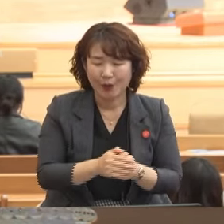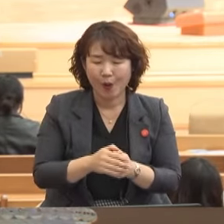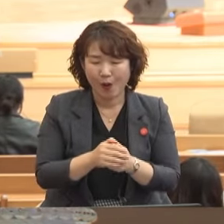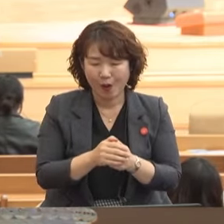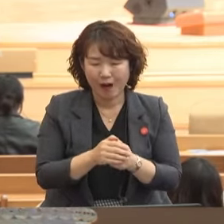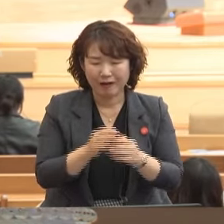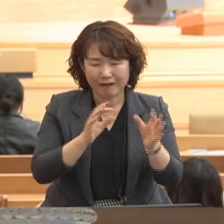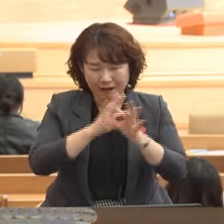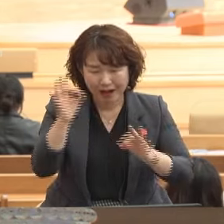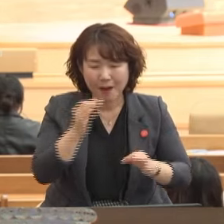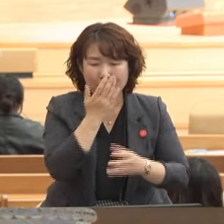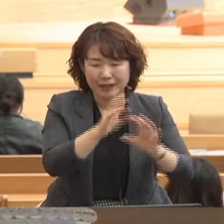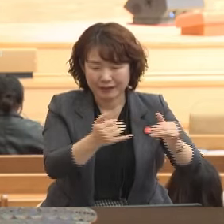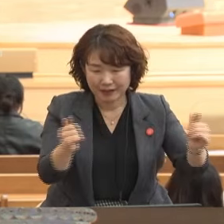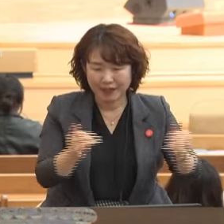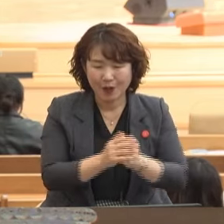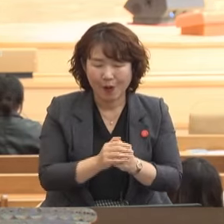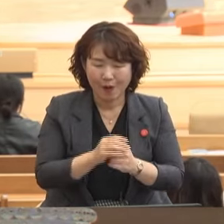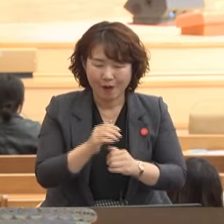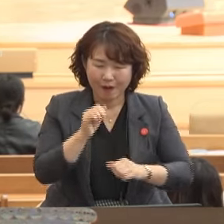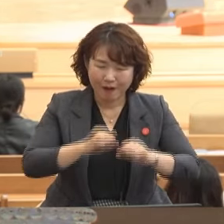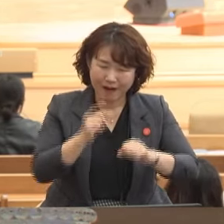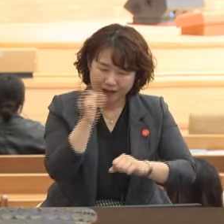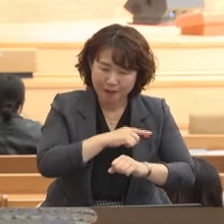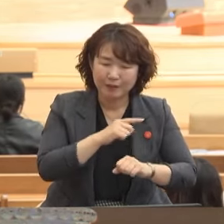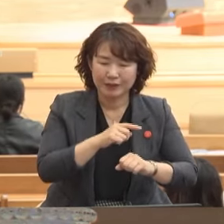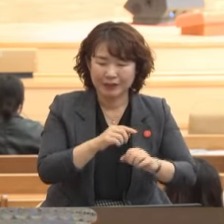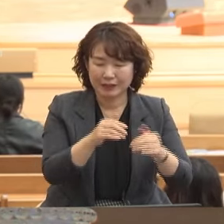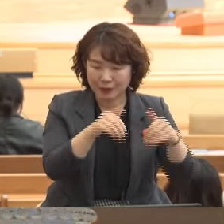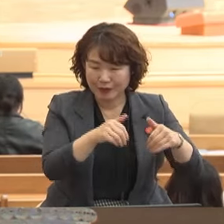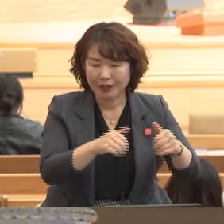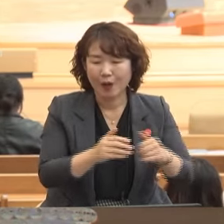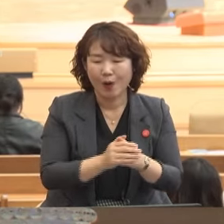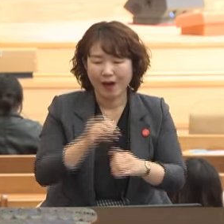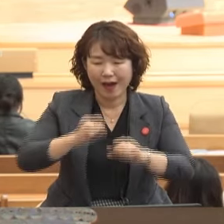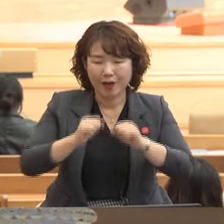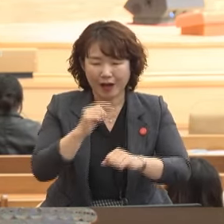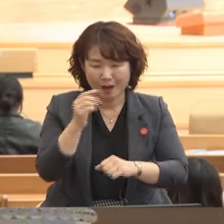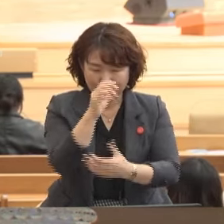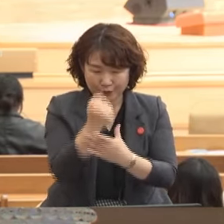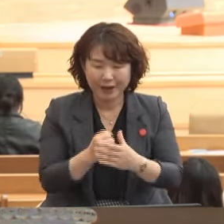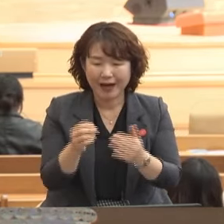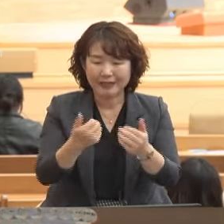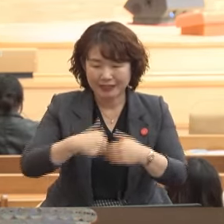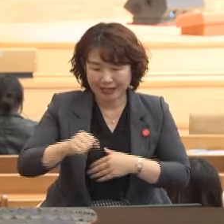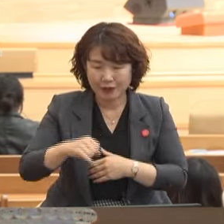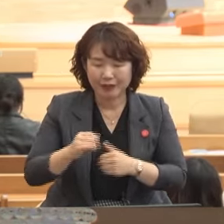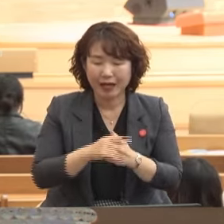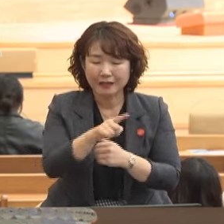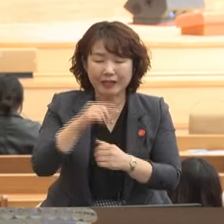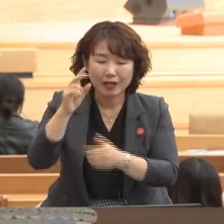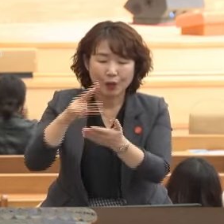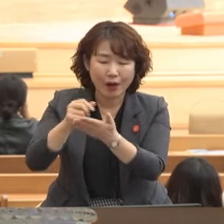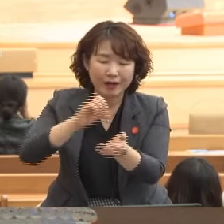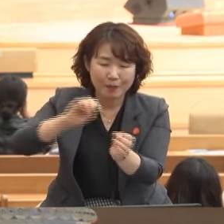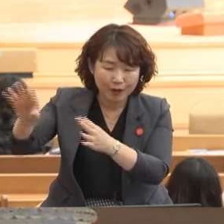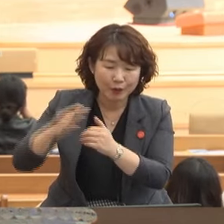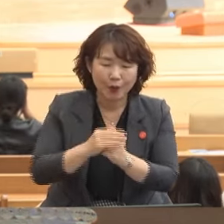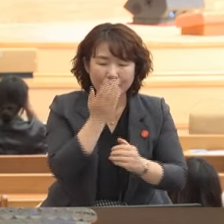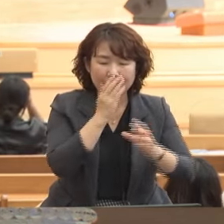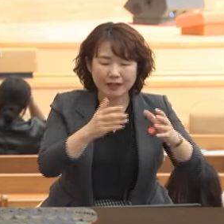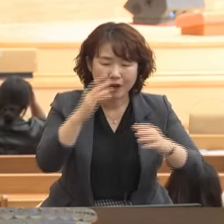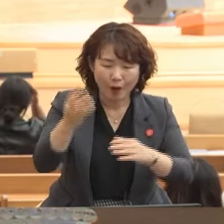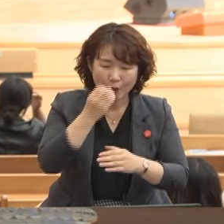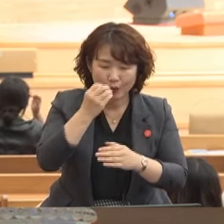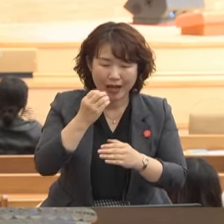백성이요, 행악의 종자요, 행위가 부패한 자식이로다. 그들이 여호와를 버리며 이스라엘의 거룩하신